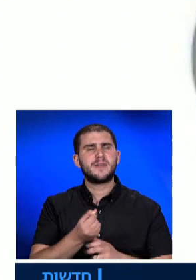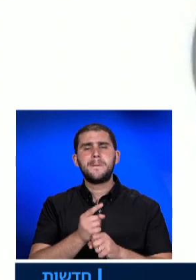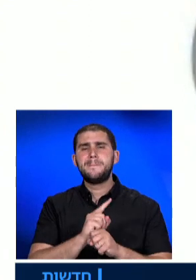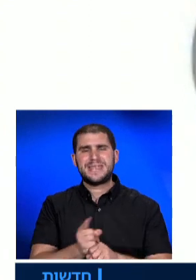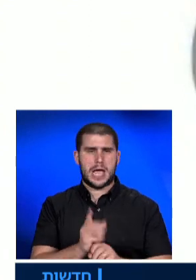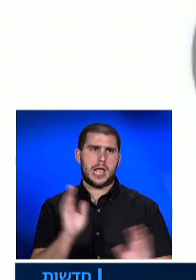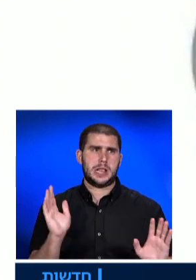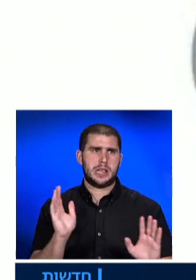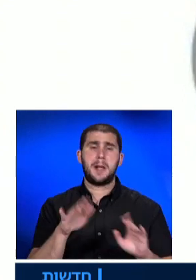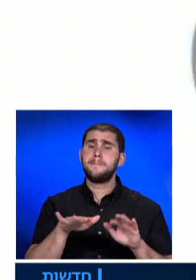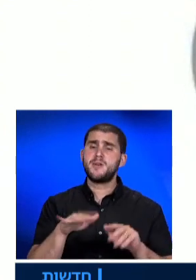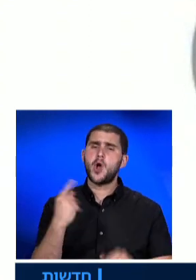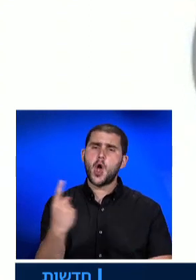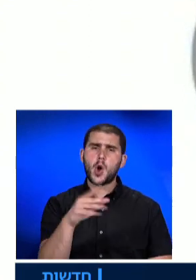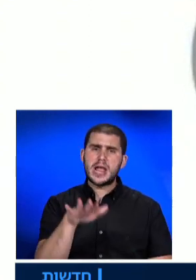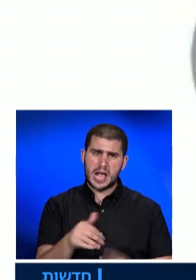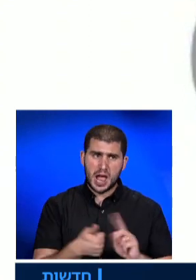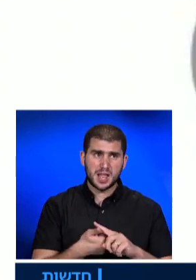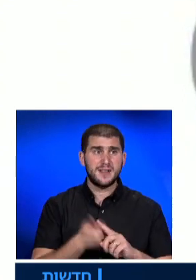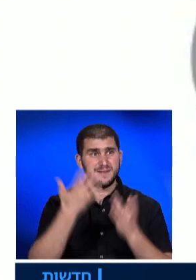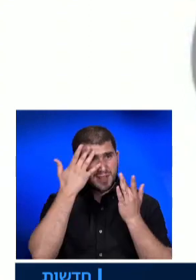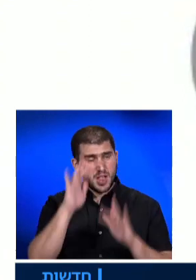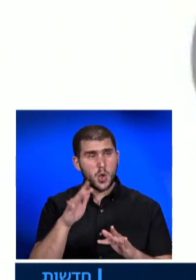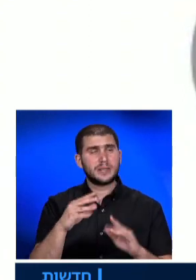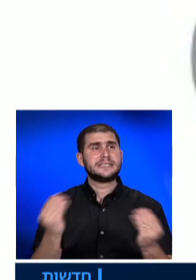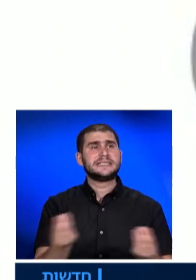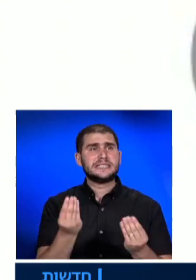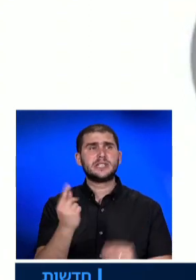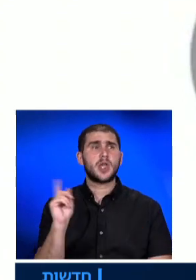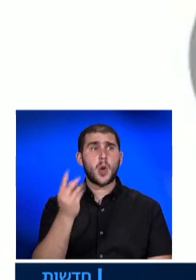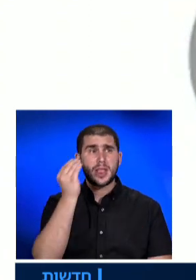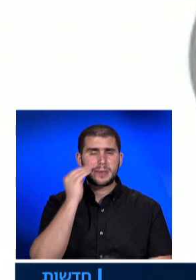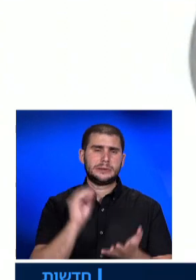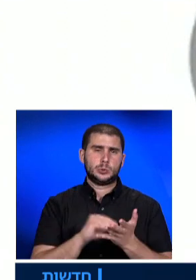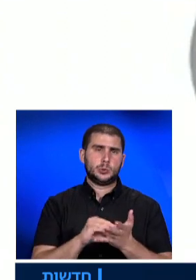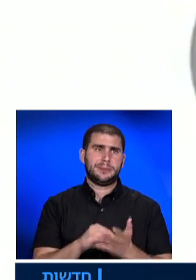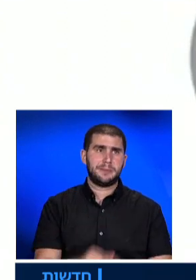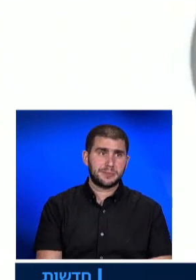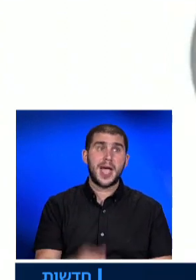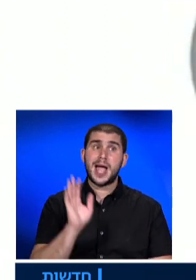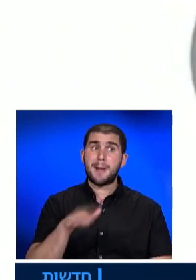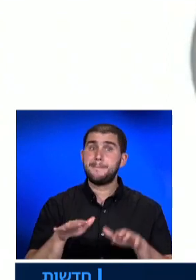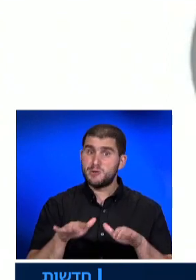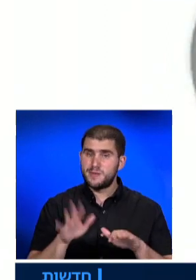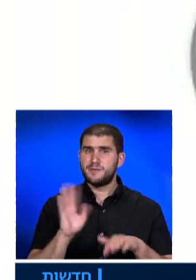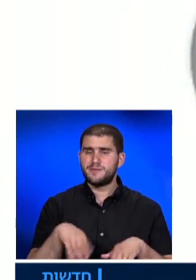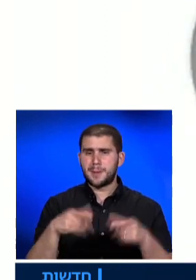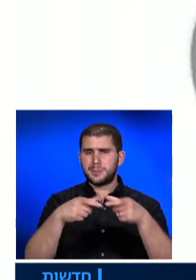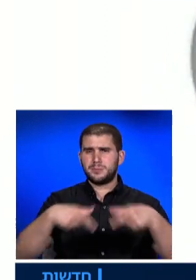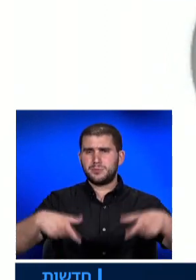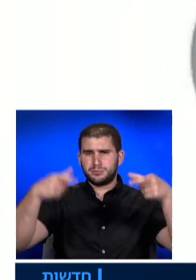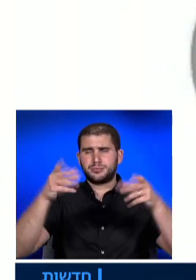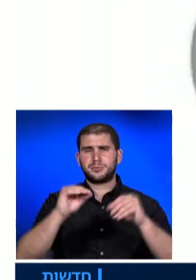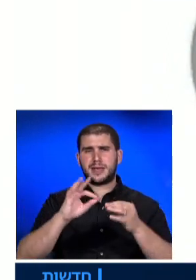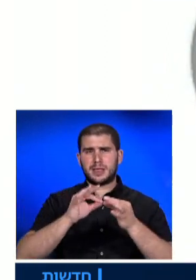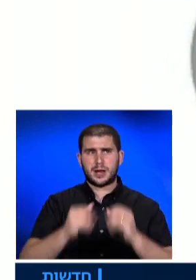לכל ילד ולדאוג לציוד קצה לתלמידים הזקוקים לו, גם מחשבים וגם מודמים סלולריים. ואת